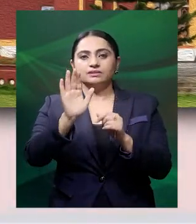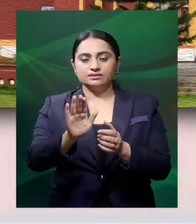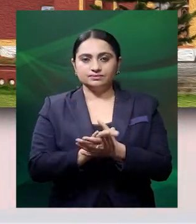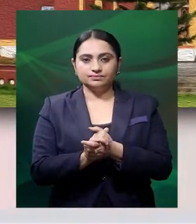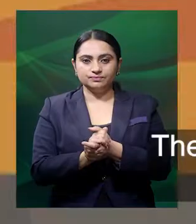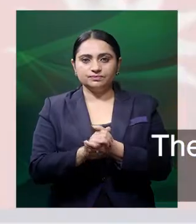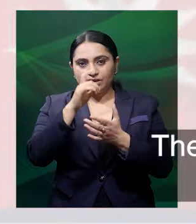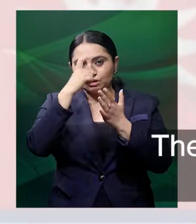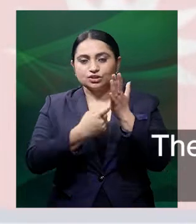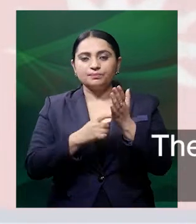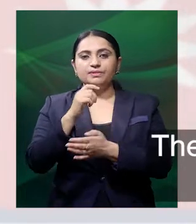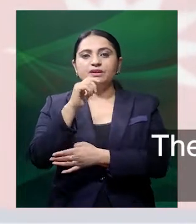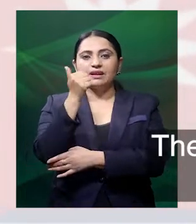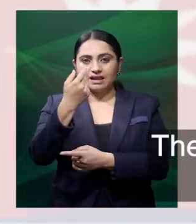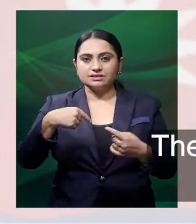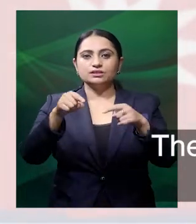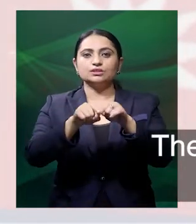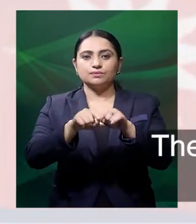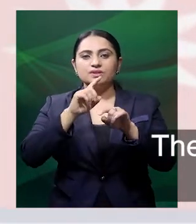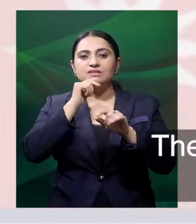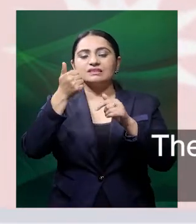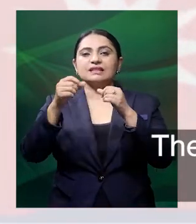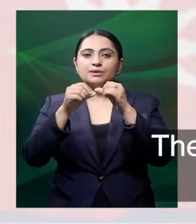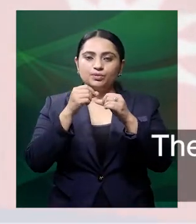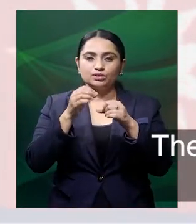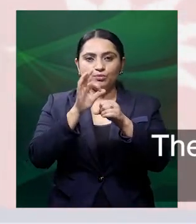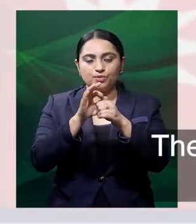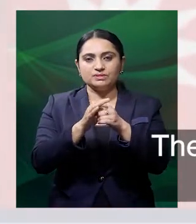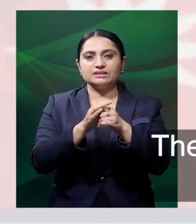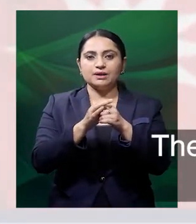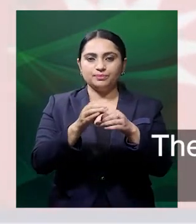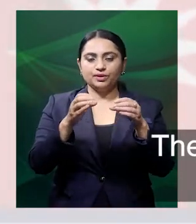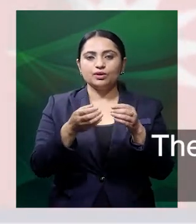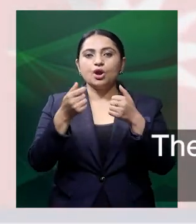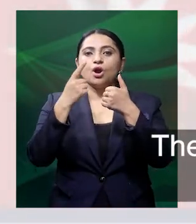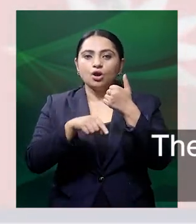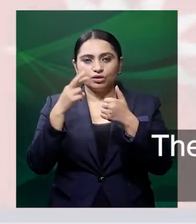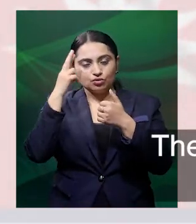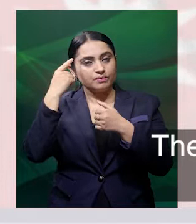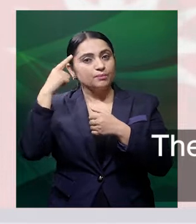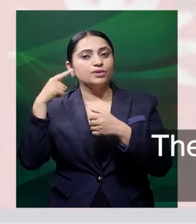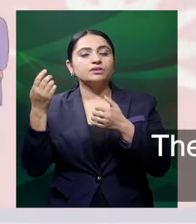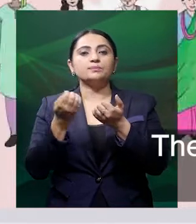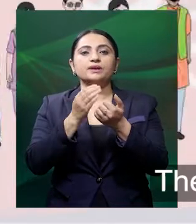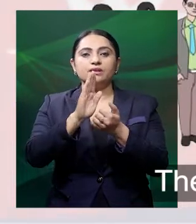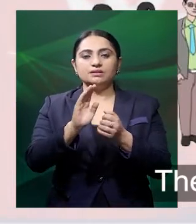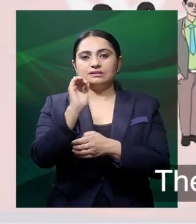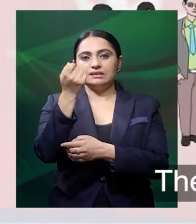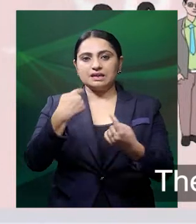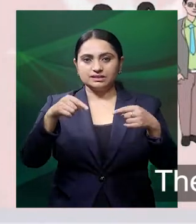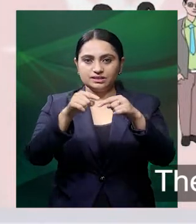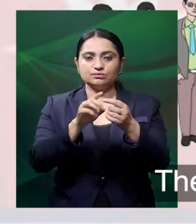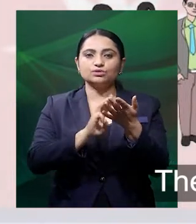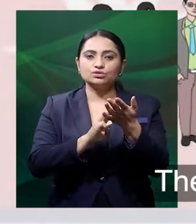हुनुपर्छ। संविधानले राष्ट्रिय सभालाई स्थायी प्रकृतिको व्यवस्थापकीय अङ्गको रूपमा परिकल्पना गरेको छ।